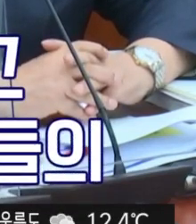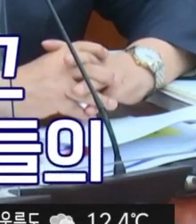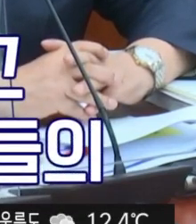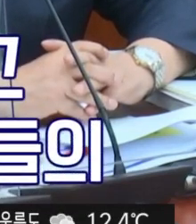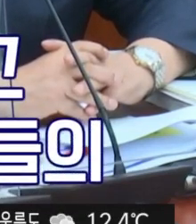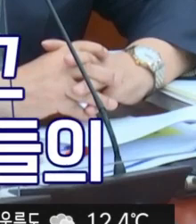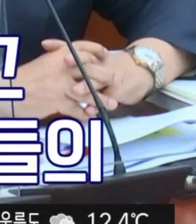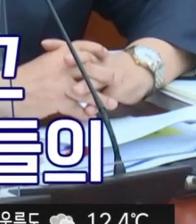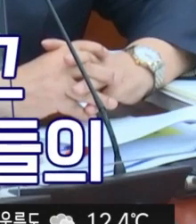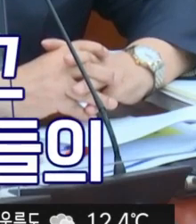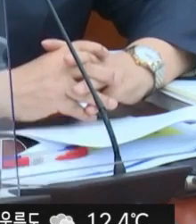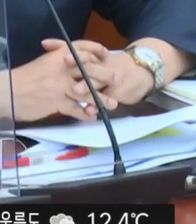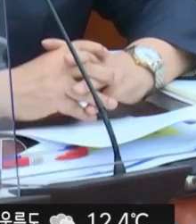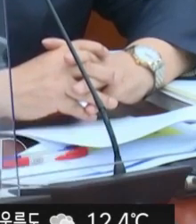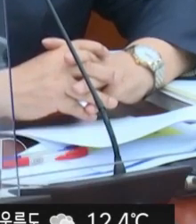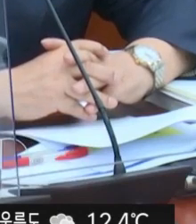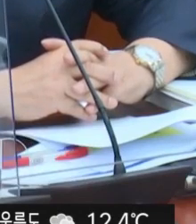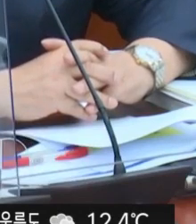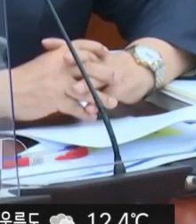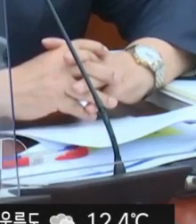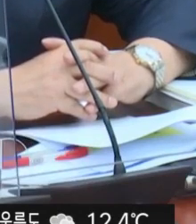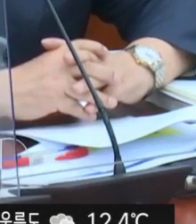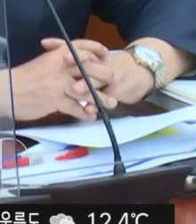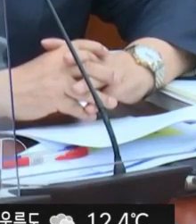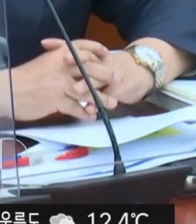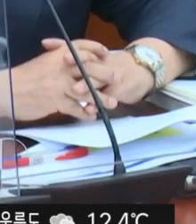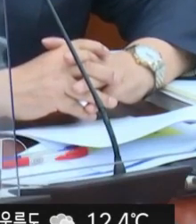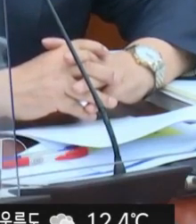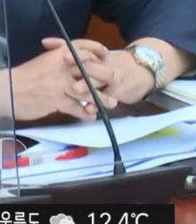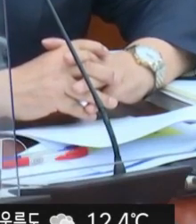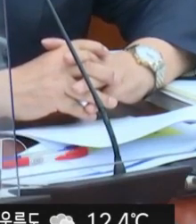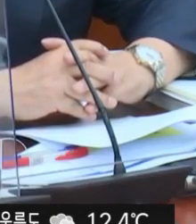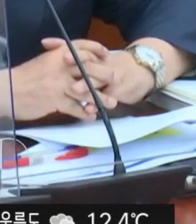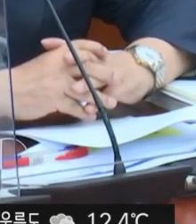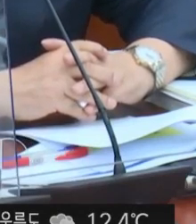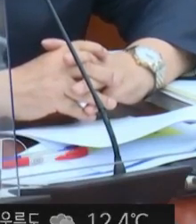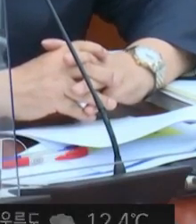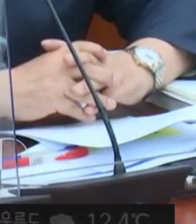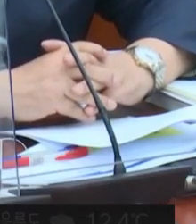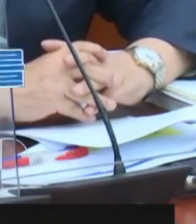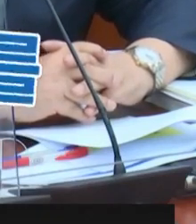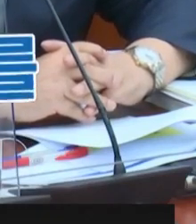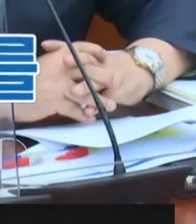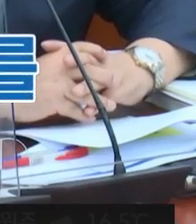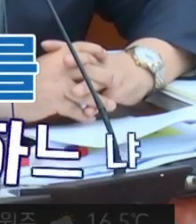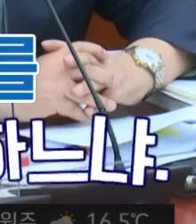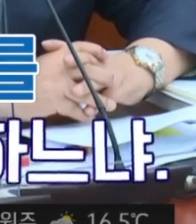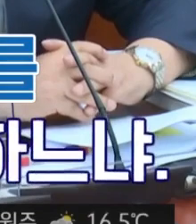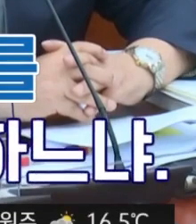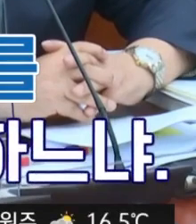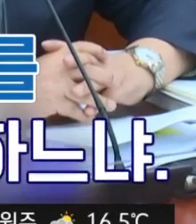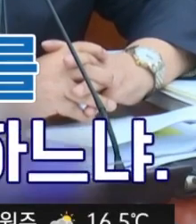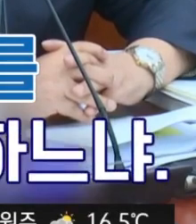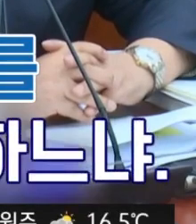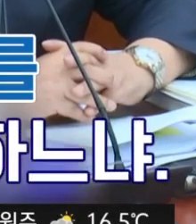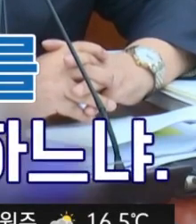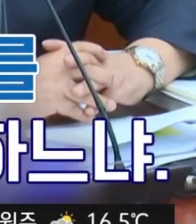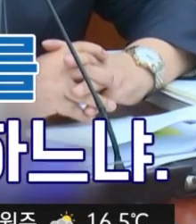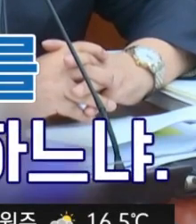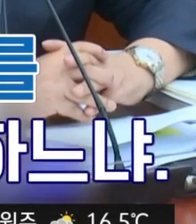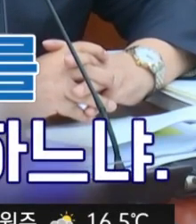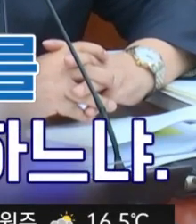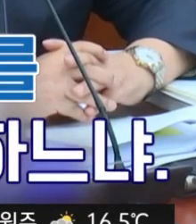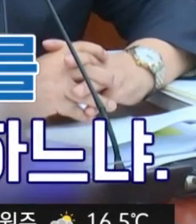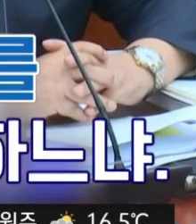생각하고 그걸 활용해야 한다. 이게 국민들 일반적 생각 아닌가 생각해요. 60% 이상의 국민들이. 그걸 왜 무시하고 그냥 꼭 군대를 보내서